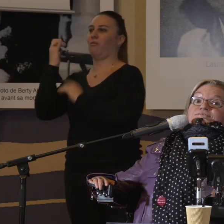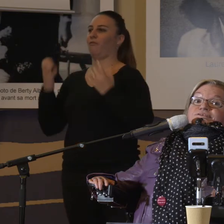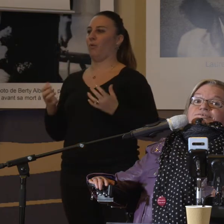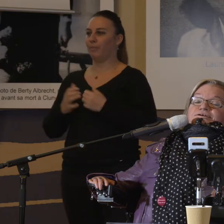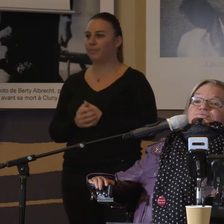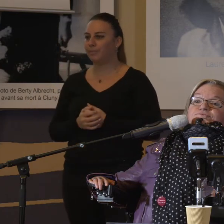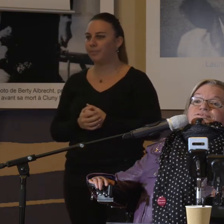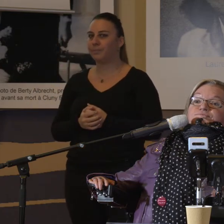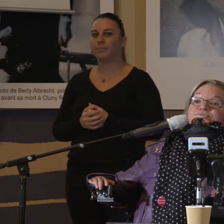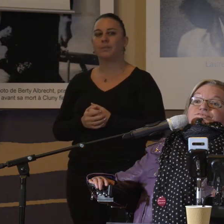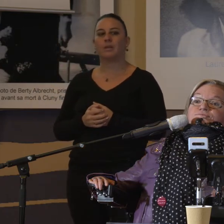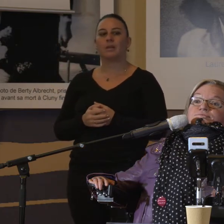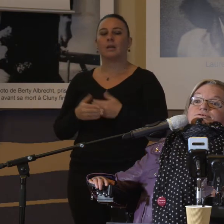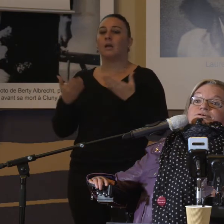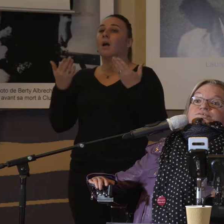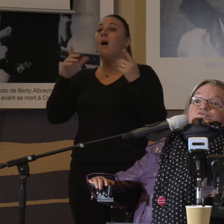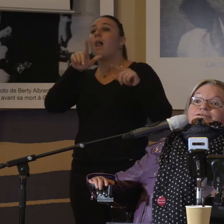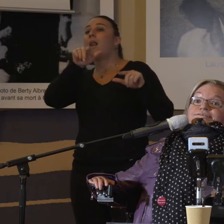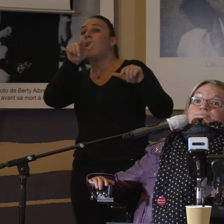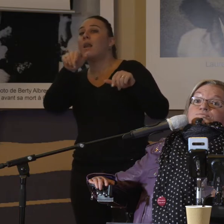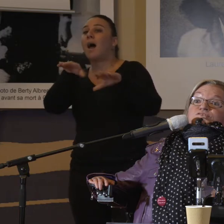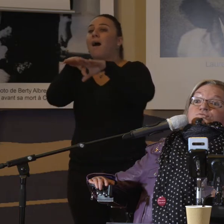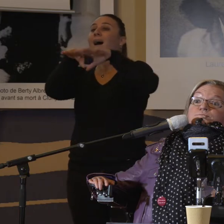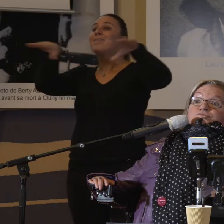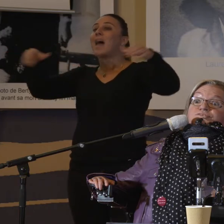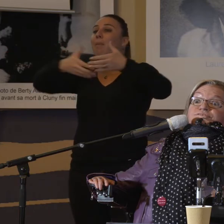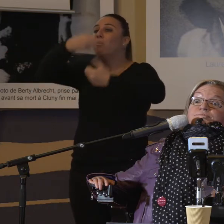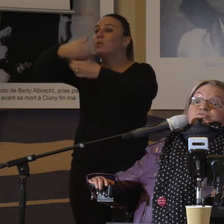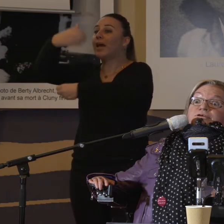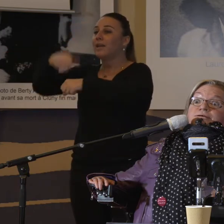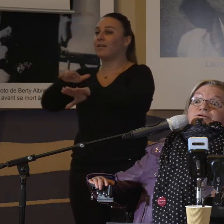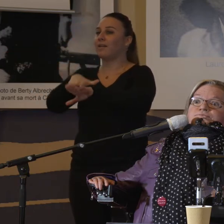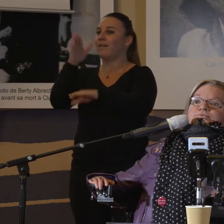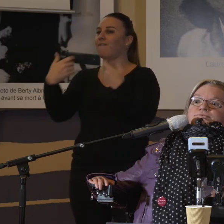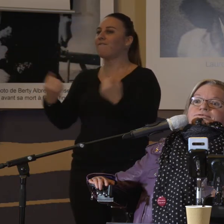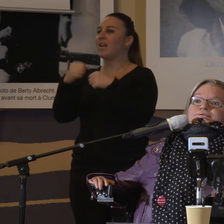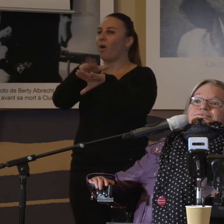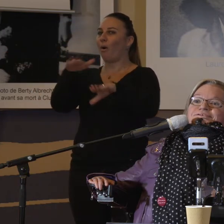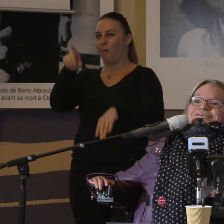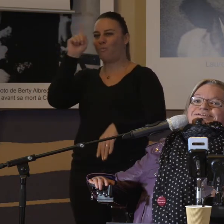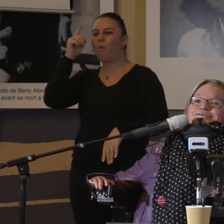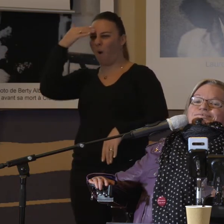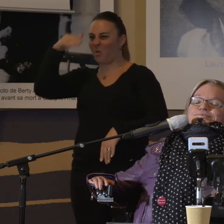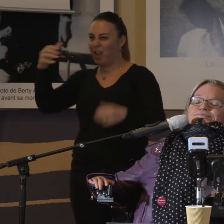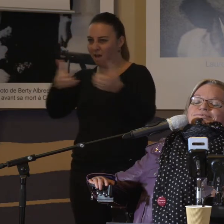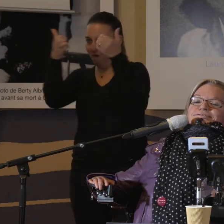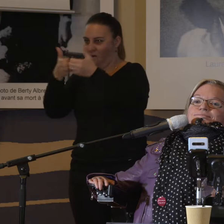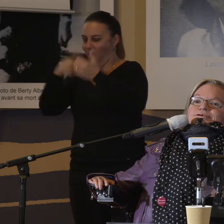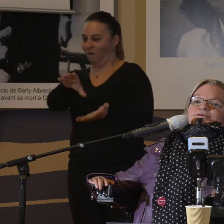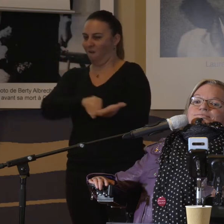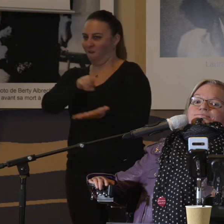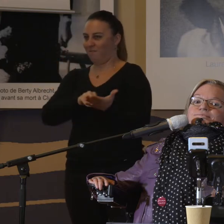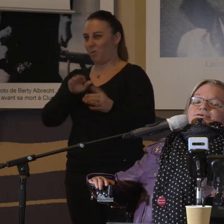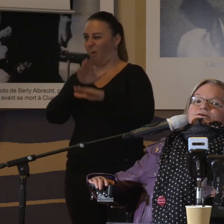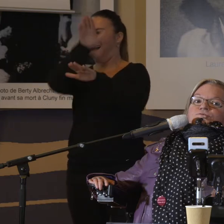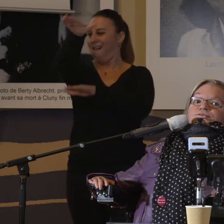il y a des flyers à votre disposition sur la table des boissons, parce qu'on sait que ça marche bien là-bas, donc on les a mis